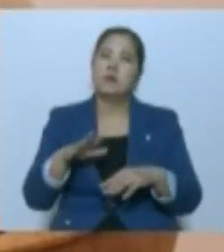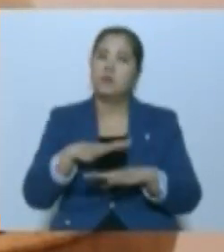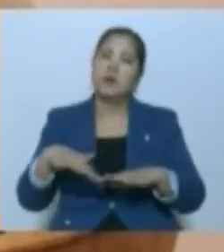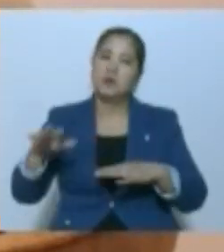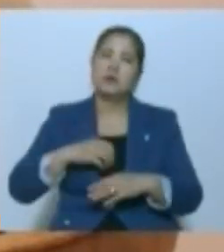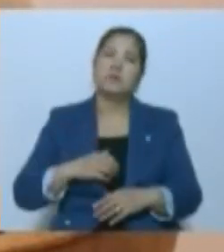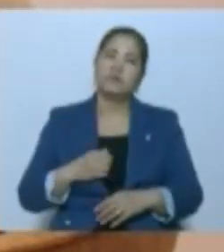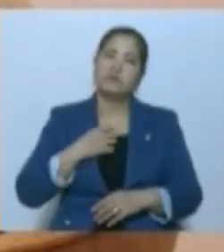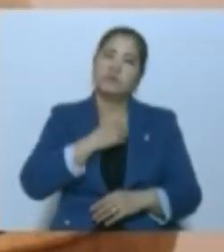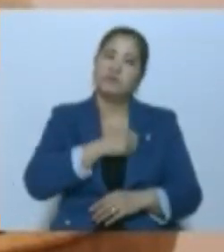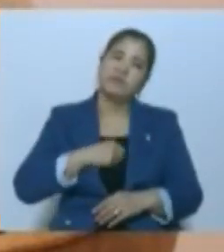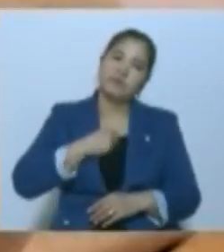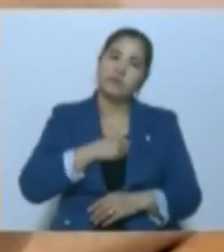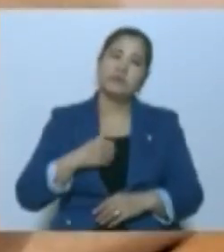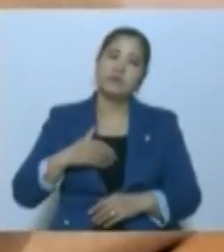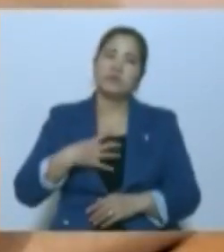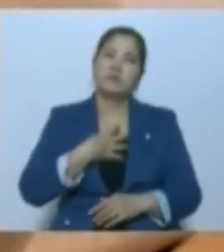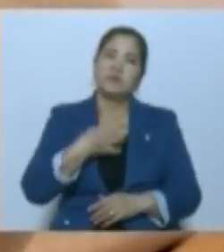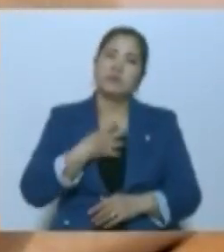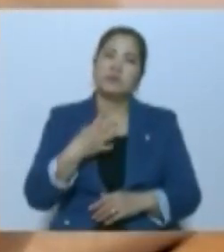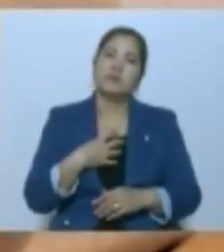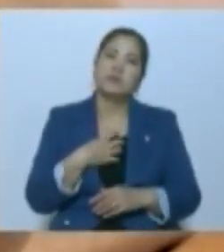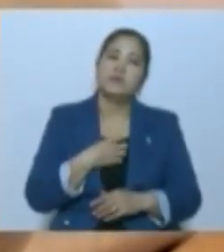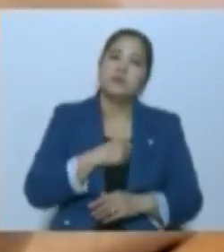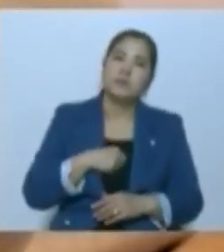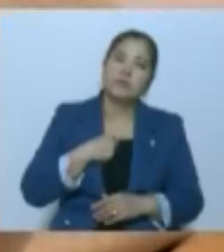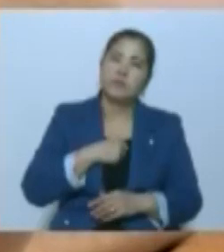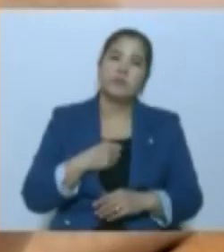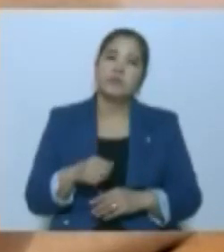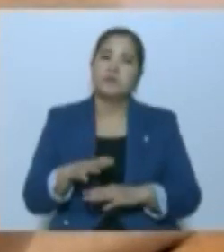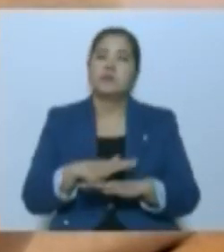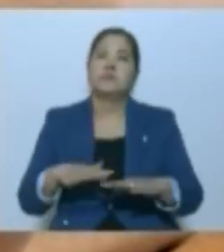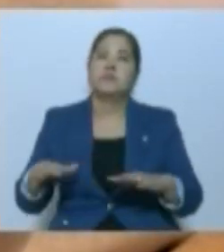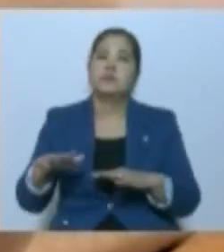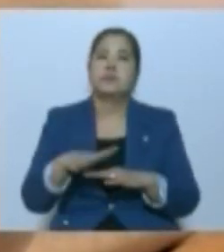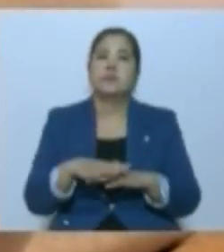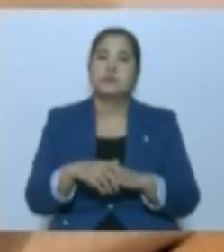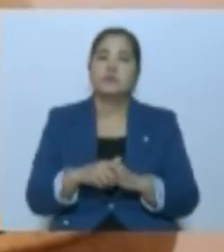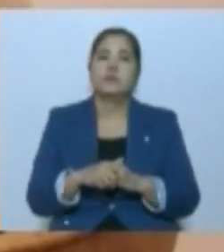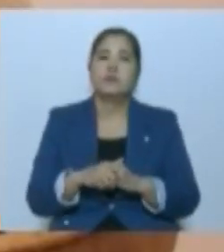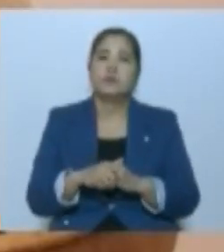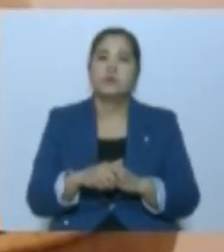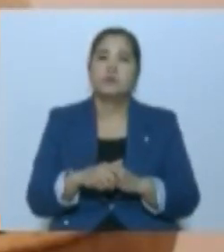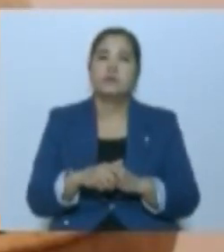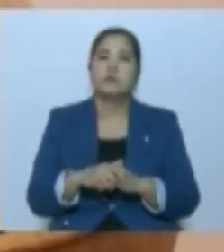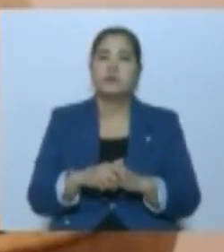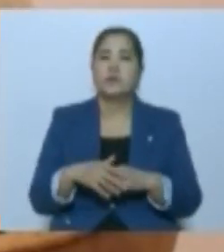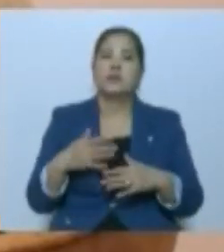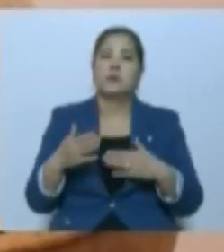шекті менің кесірімнен. Жастықтың несімен, қызығушылығымен еліктеп кеттім. Шама